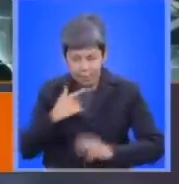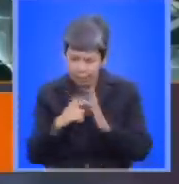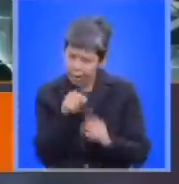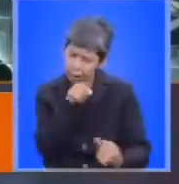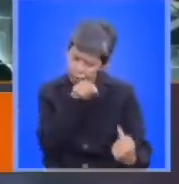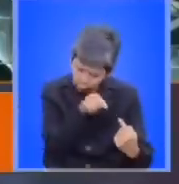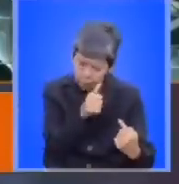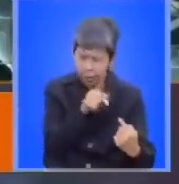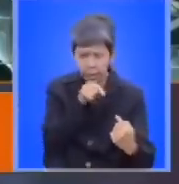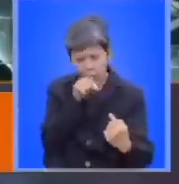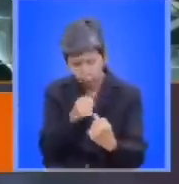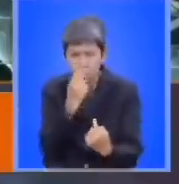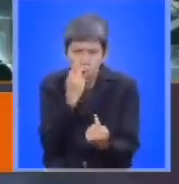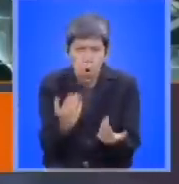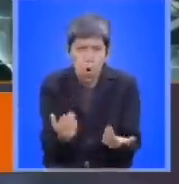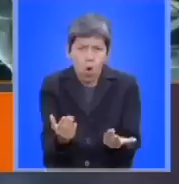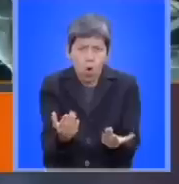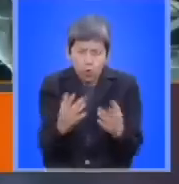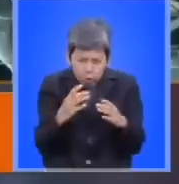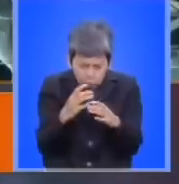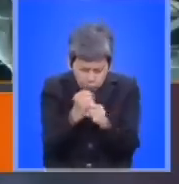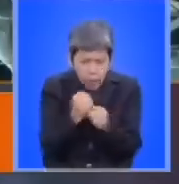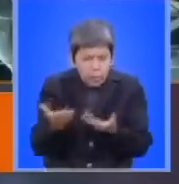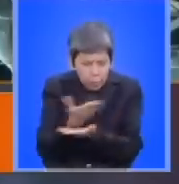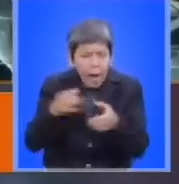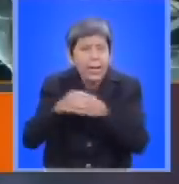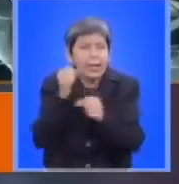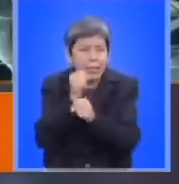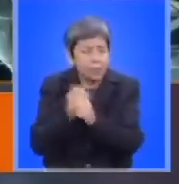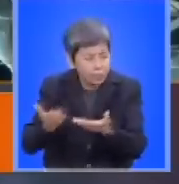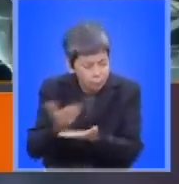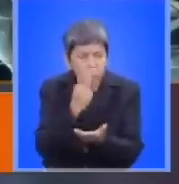างเลือกนะครับซึ่งคงต้องรอผลของการประชุมของคณะทำงานก่อนครับ